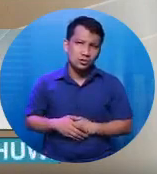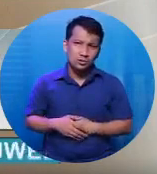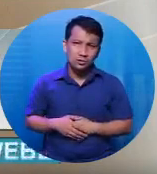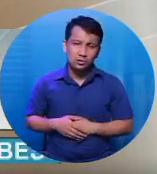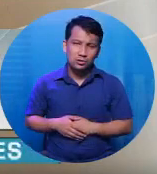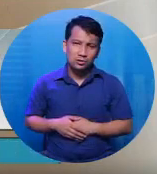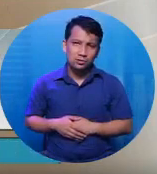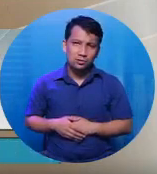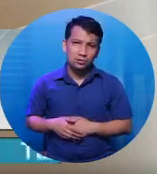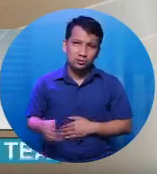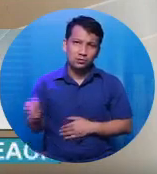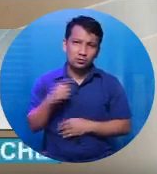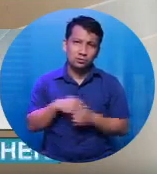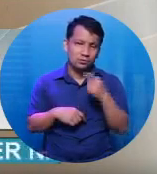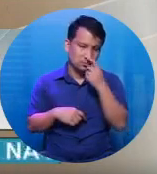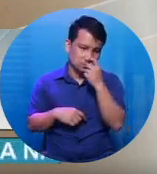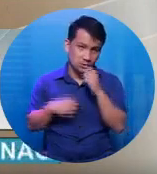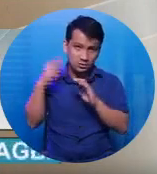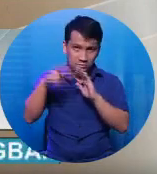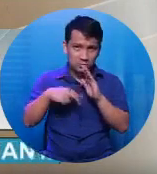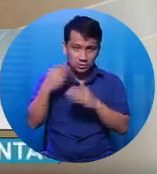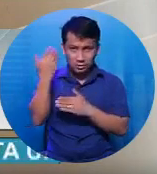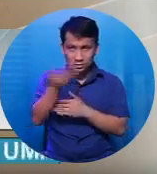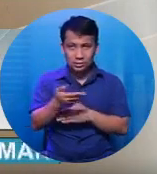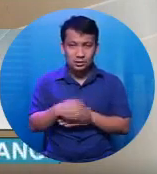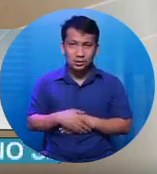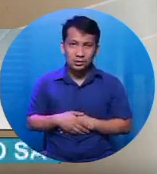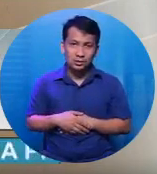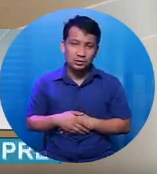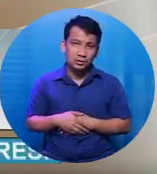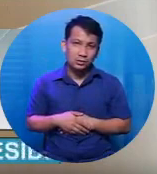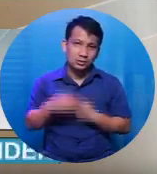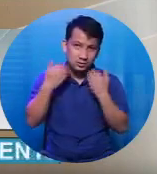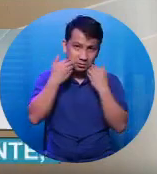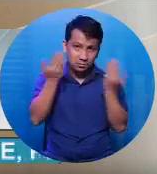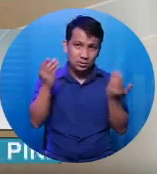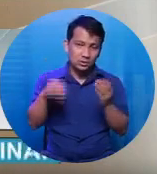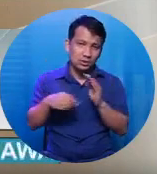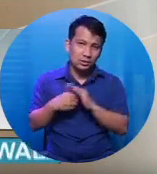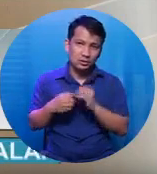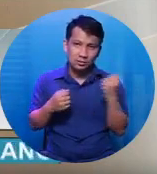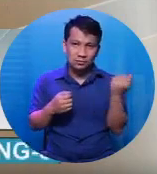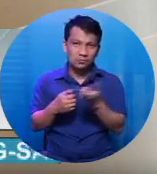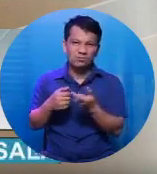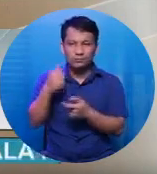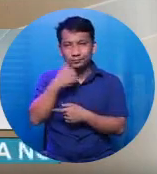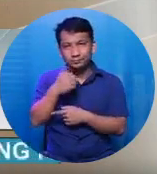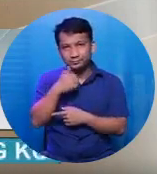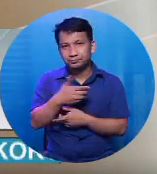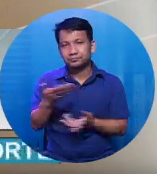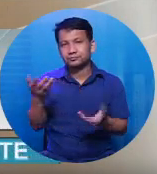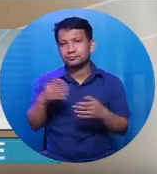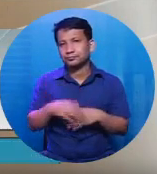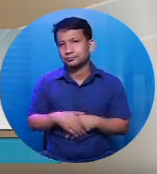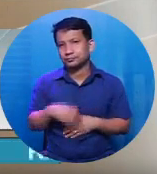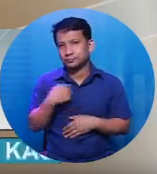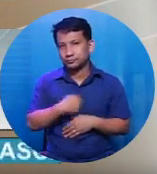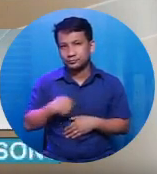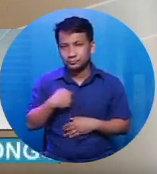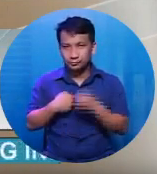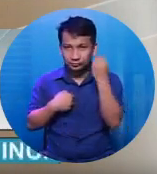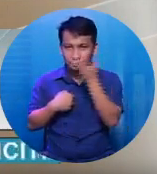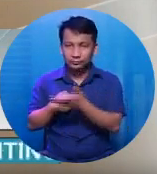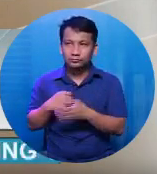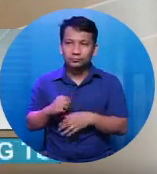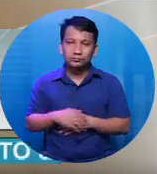yung dating na videos noon, talagang sa sobrang pahiya niya sa amin, pahiya niyo sa babae noon, talagang nag-sorry lang po ako noon,